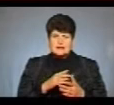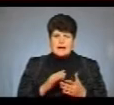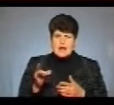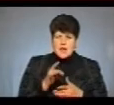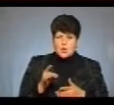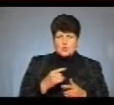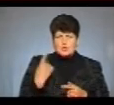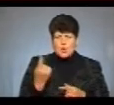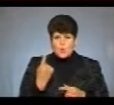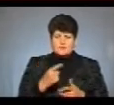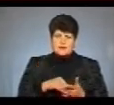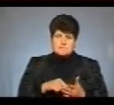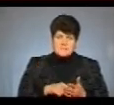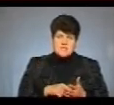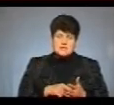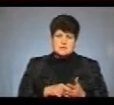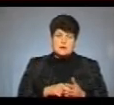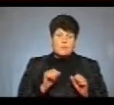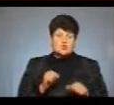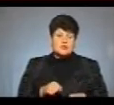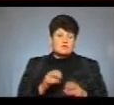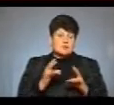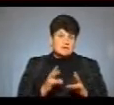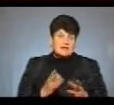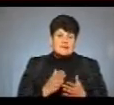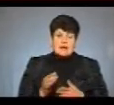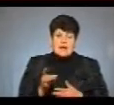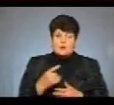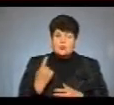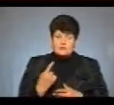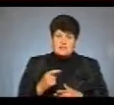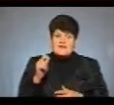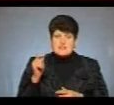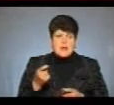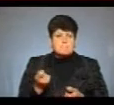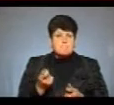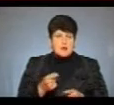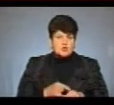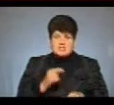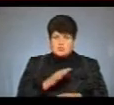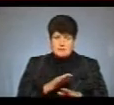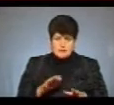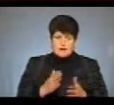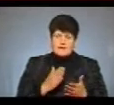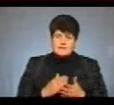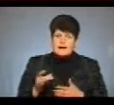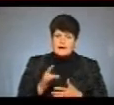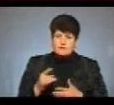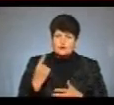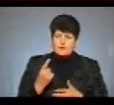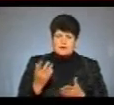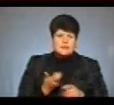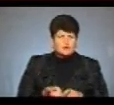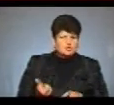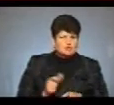міста потенційно небезпечними. Є райони області, які війна мало зачепила, а є райони області, які